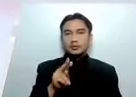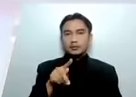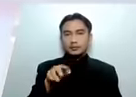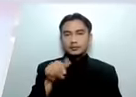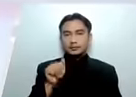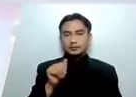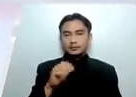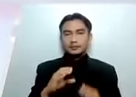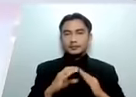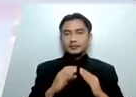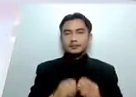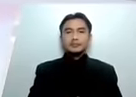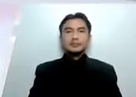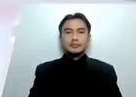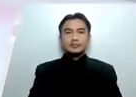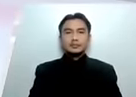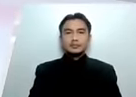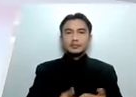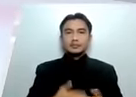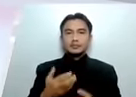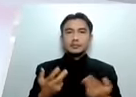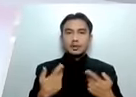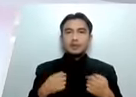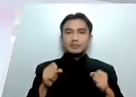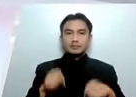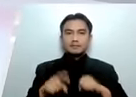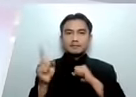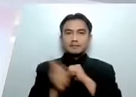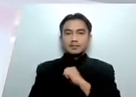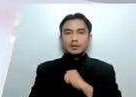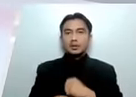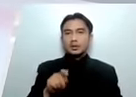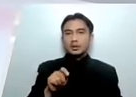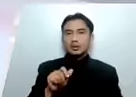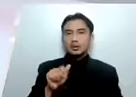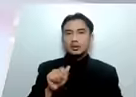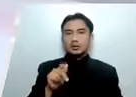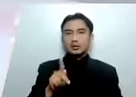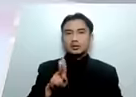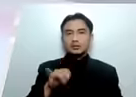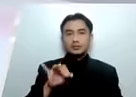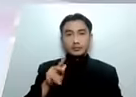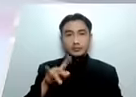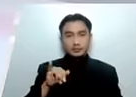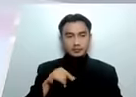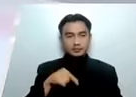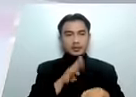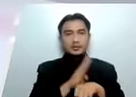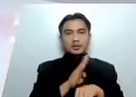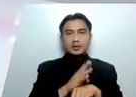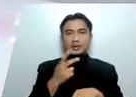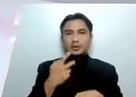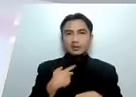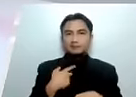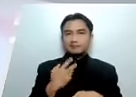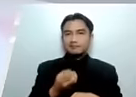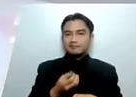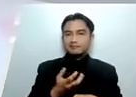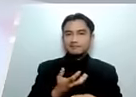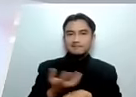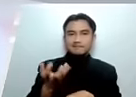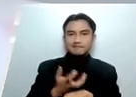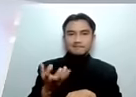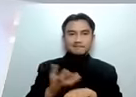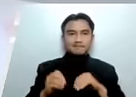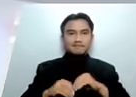Posibleng managot ang may-ari ng takoyaki business na gumawa ng nag-viral na April Fool's prank ayon sa DTI. Yan ay matapos